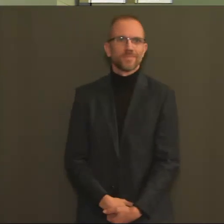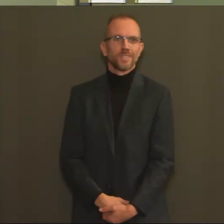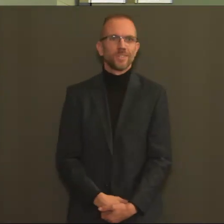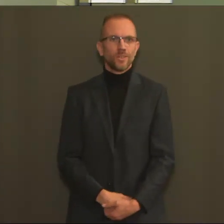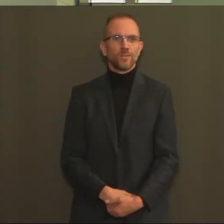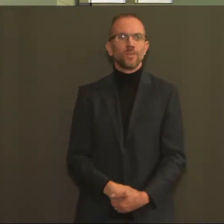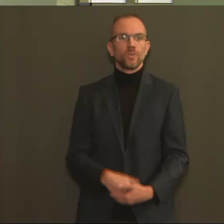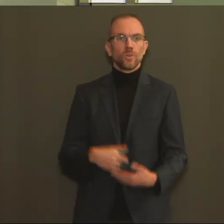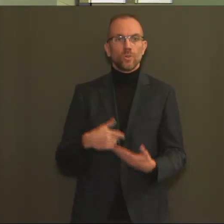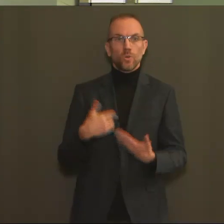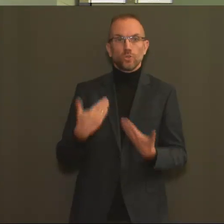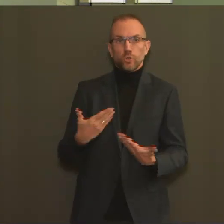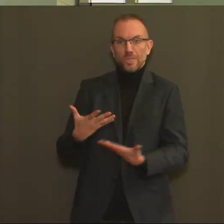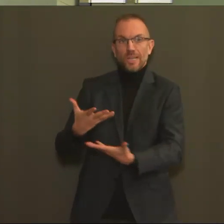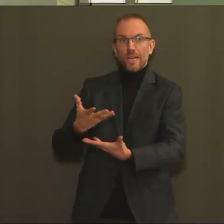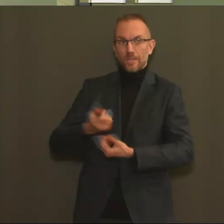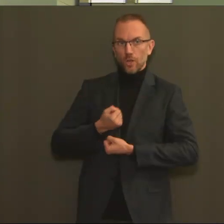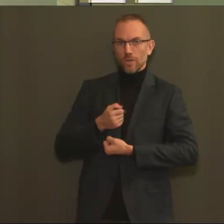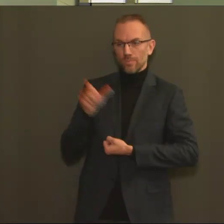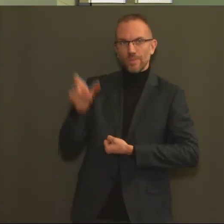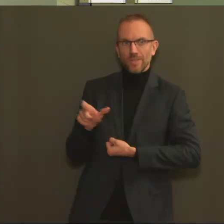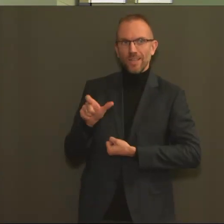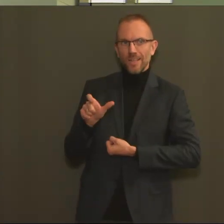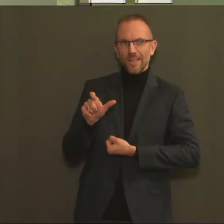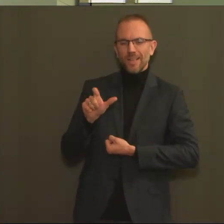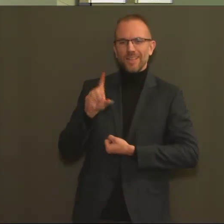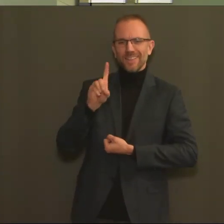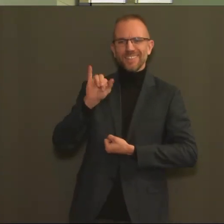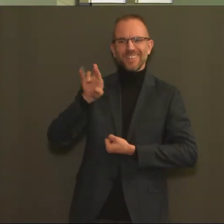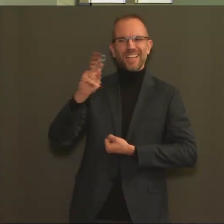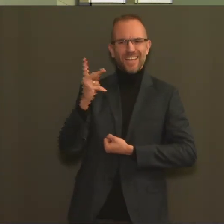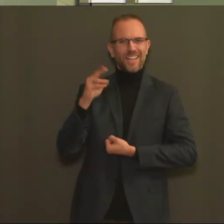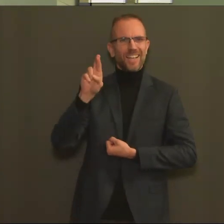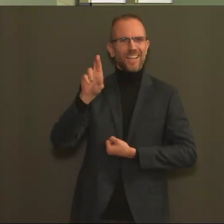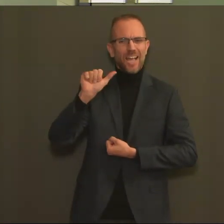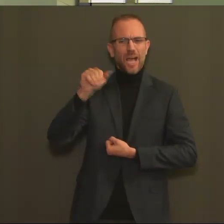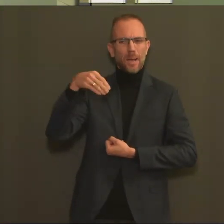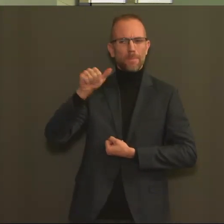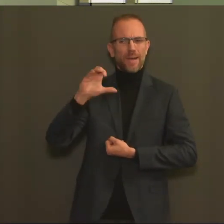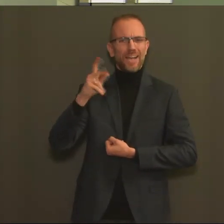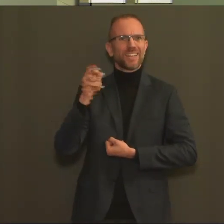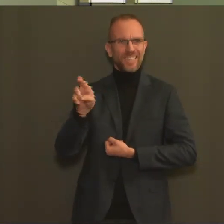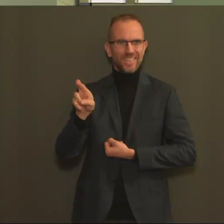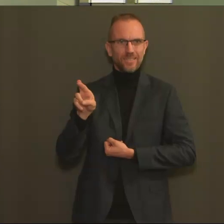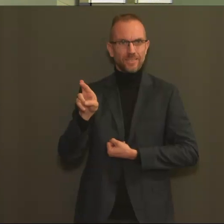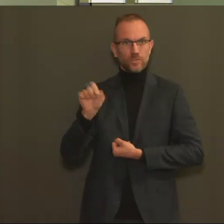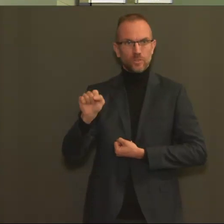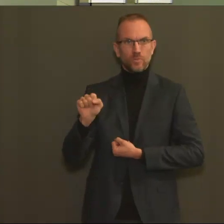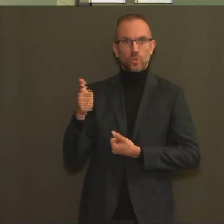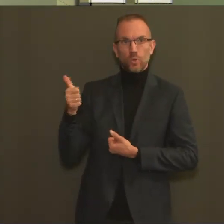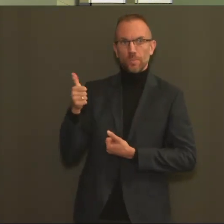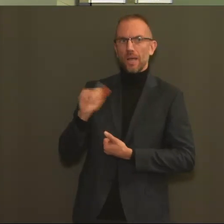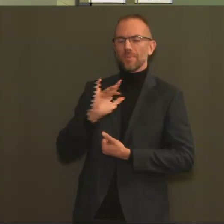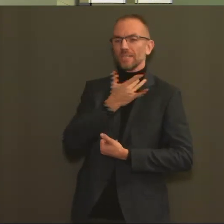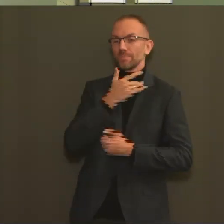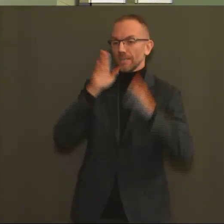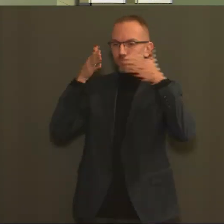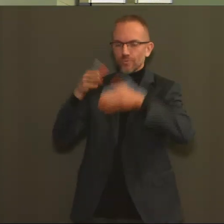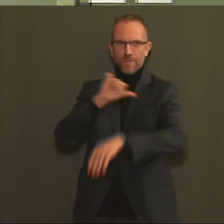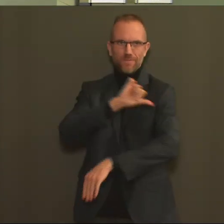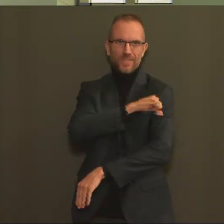task force weg slash jonkie fait partie de la finition aan het gebouw dus goedemorgen iedereen